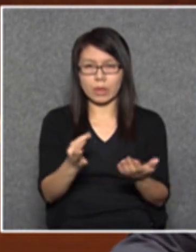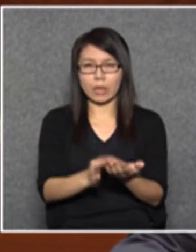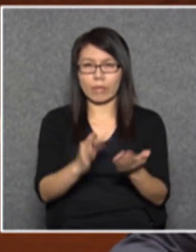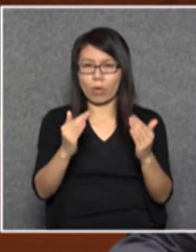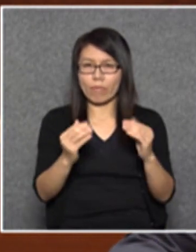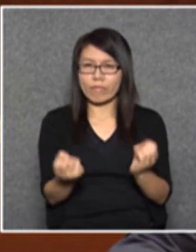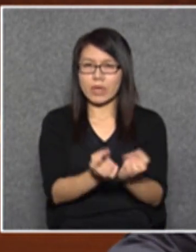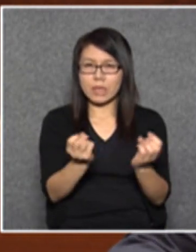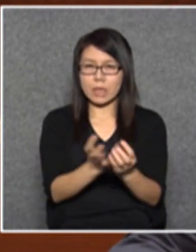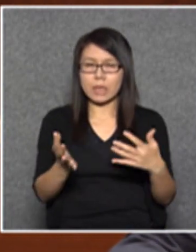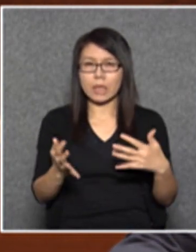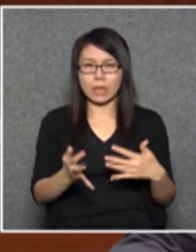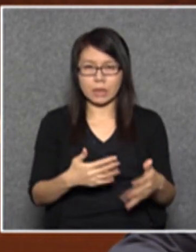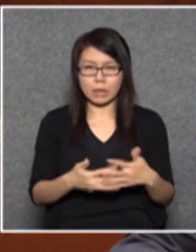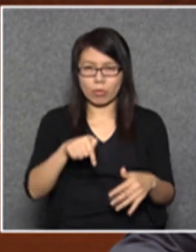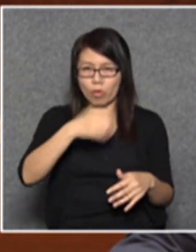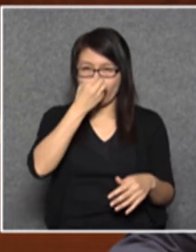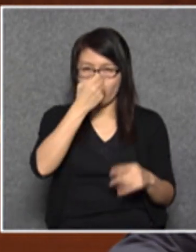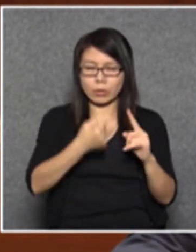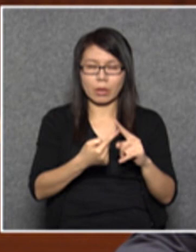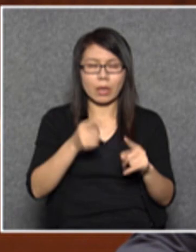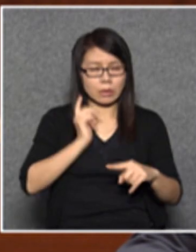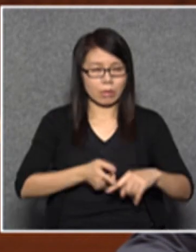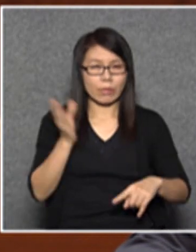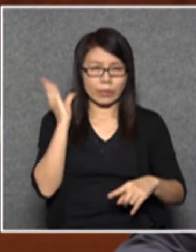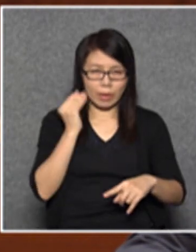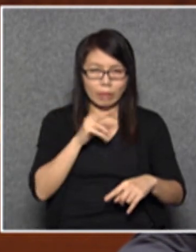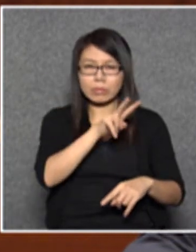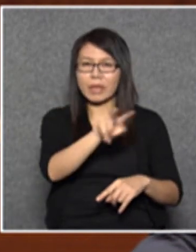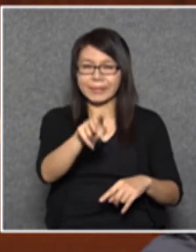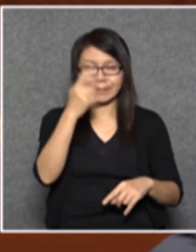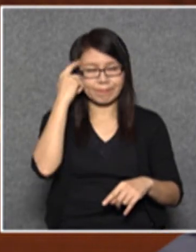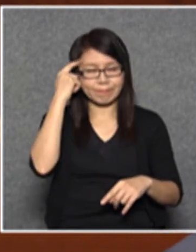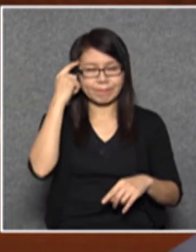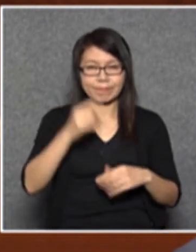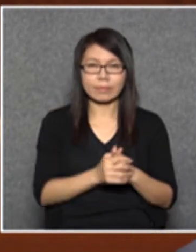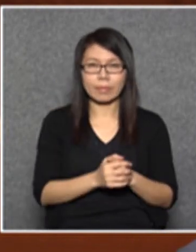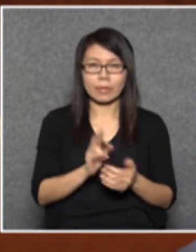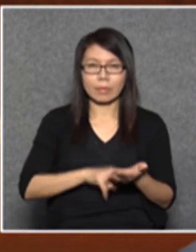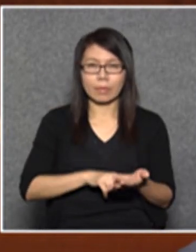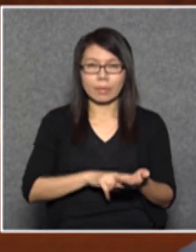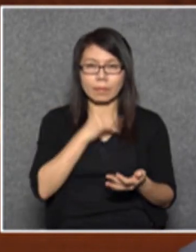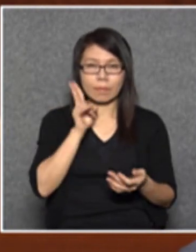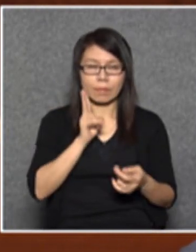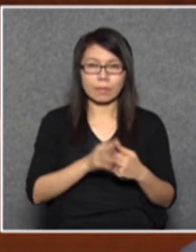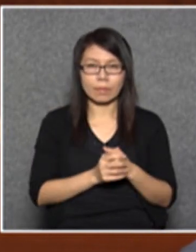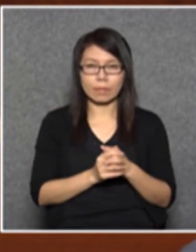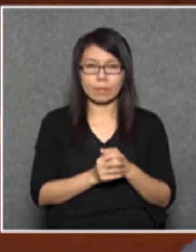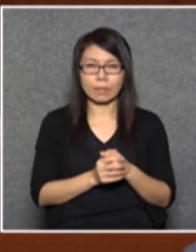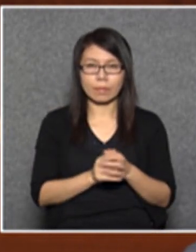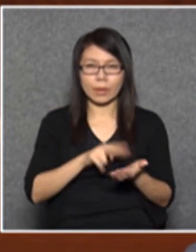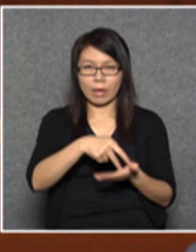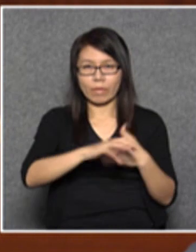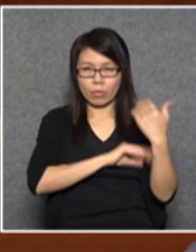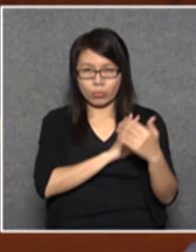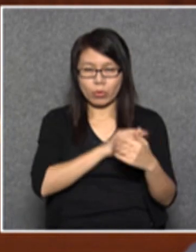一切，香港市民係聽到睇到嘅。我相信如果立法會裏